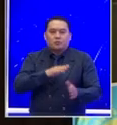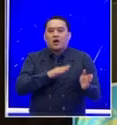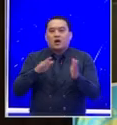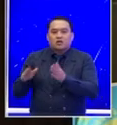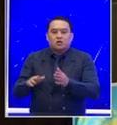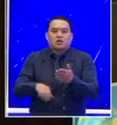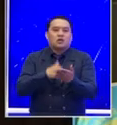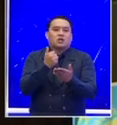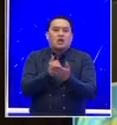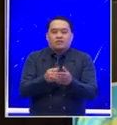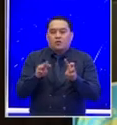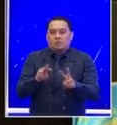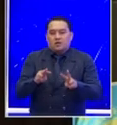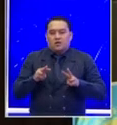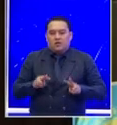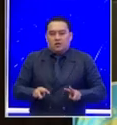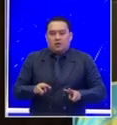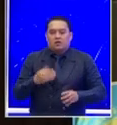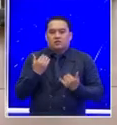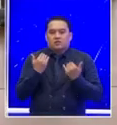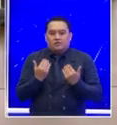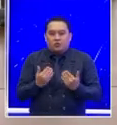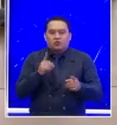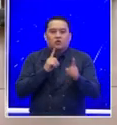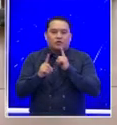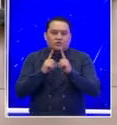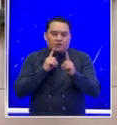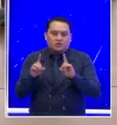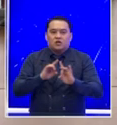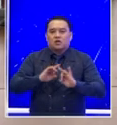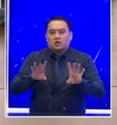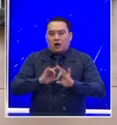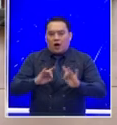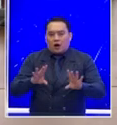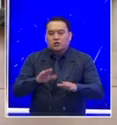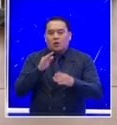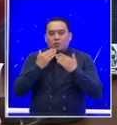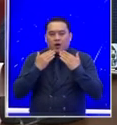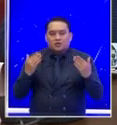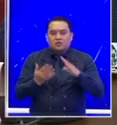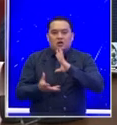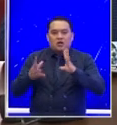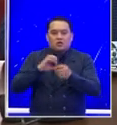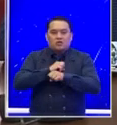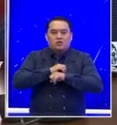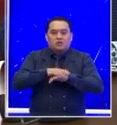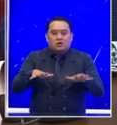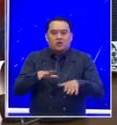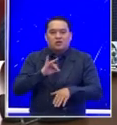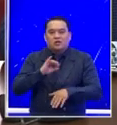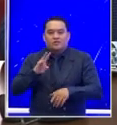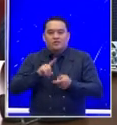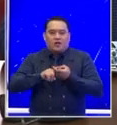прошедшем под председательством премьер-министра Оскара Мамина. На селекторном совещании о последних данных по распространению